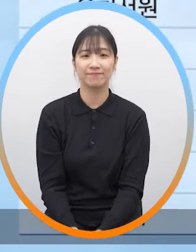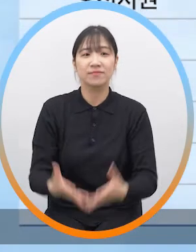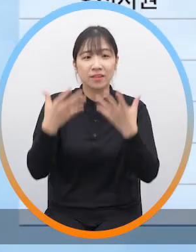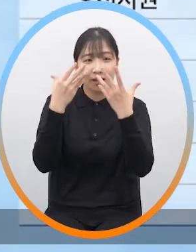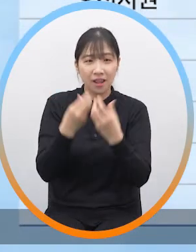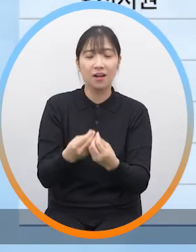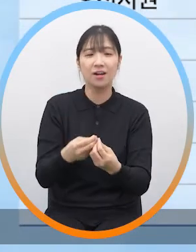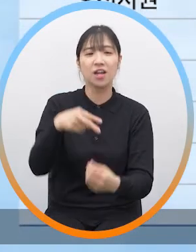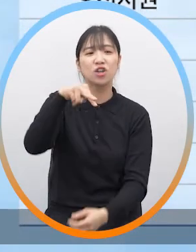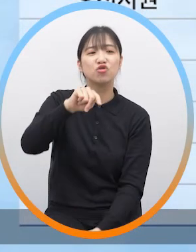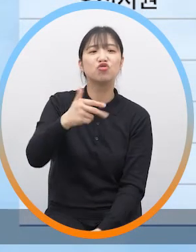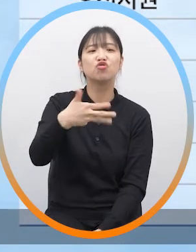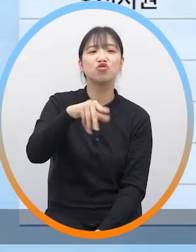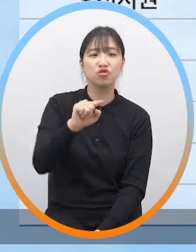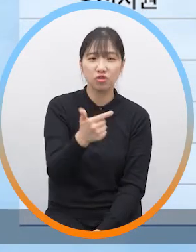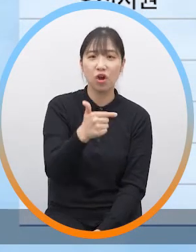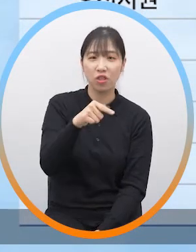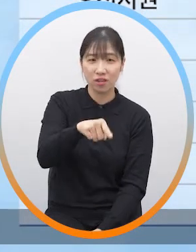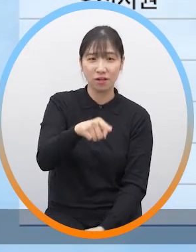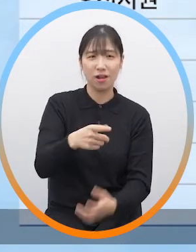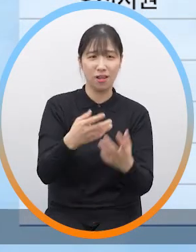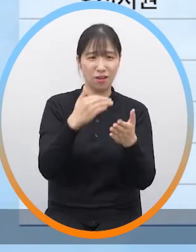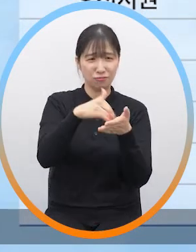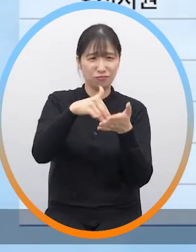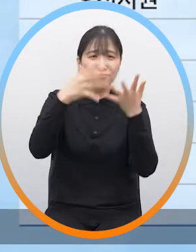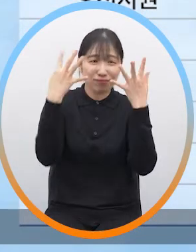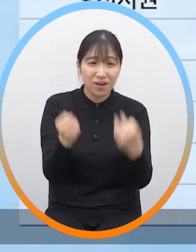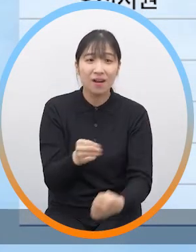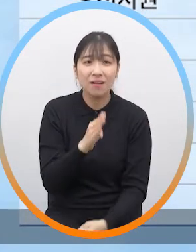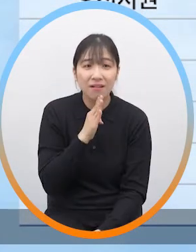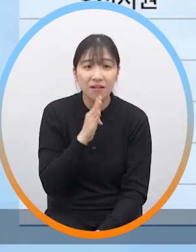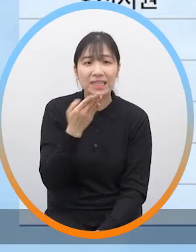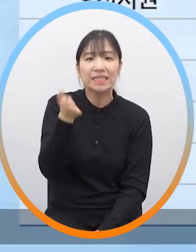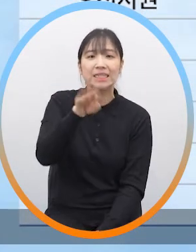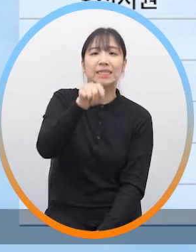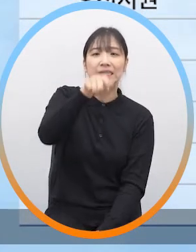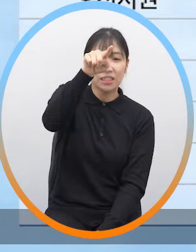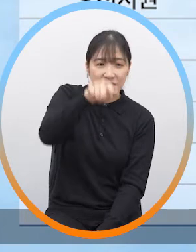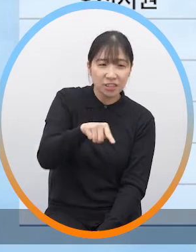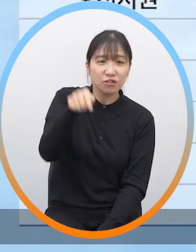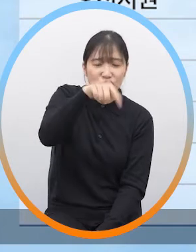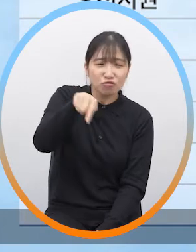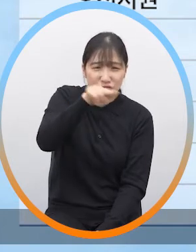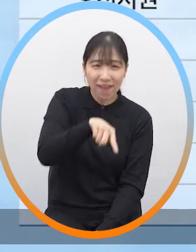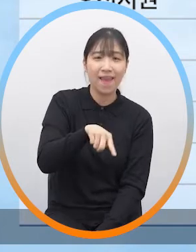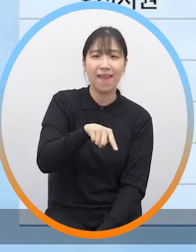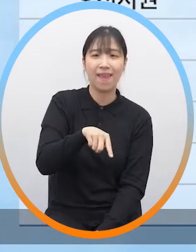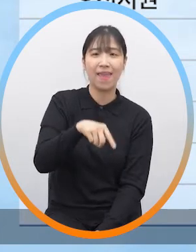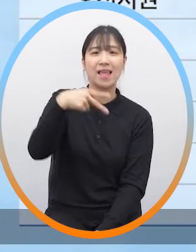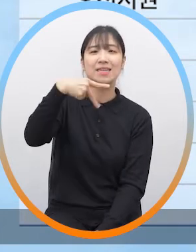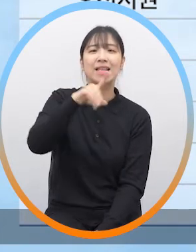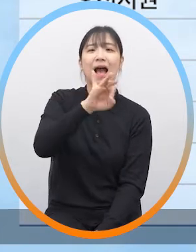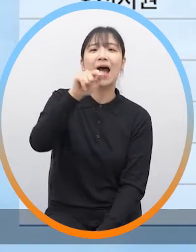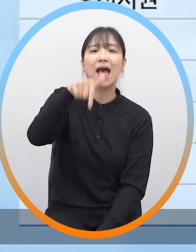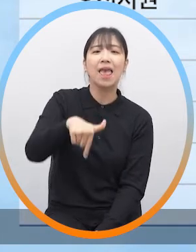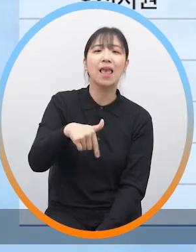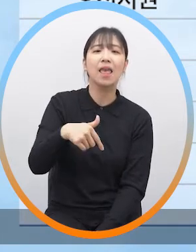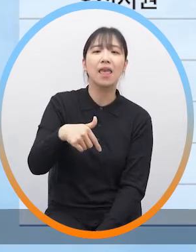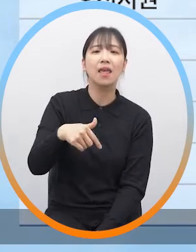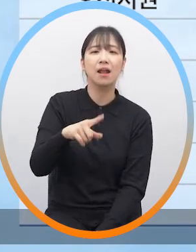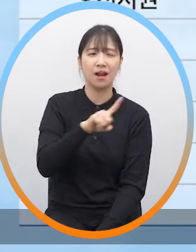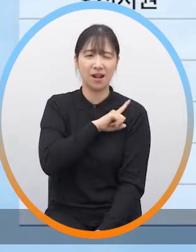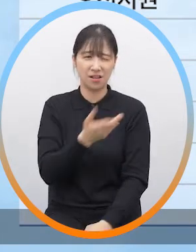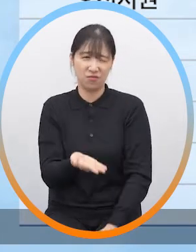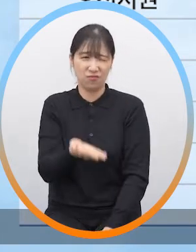들어서 순천의 서원이 이렇게 표에 보시는 것처럼 굉장히 많아요. 근데 이 많은 서원 중에 사획서원은 맨